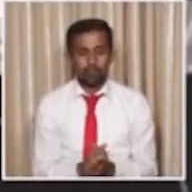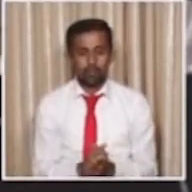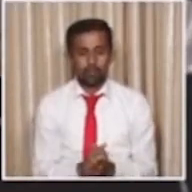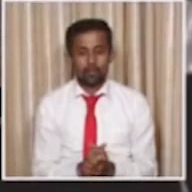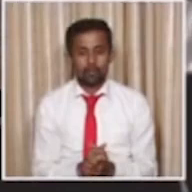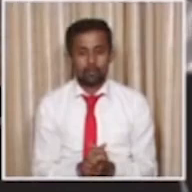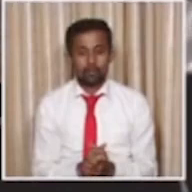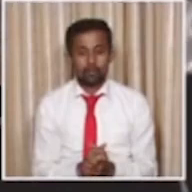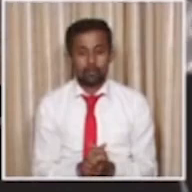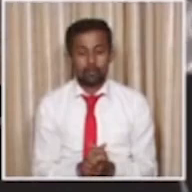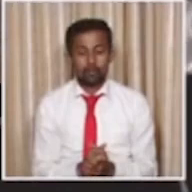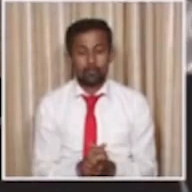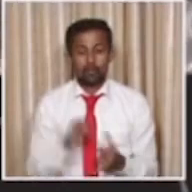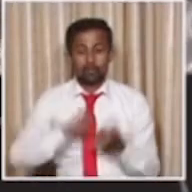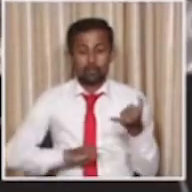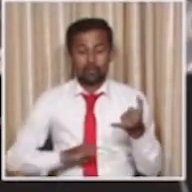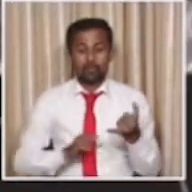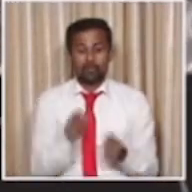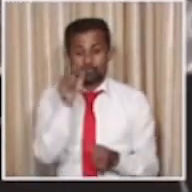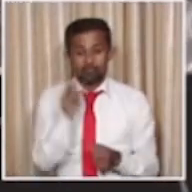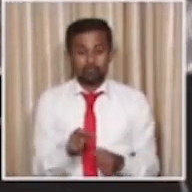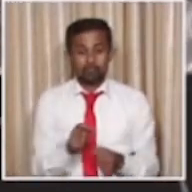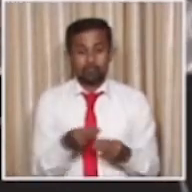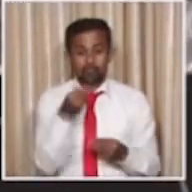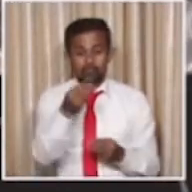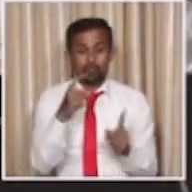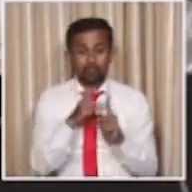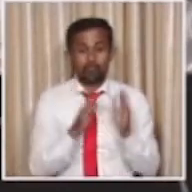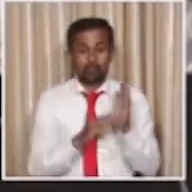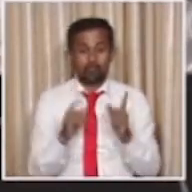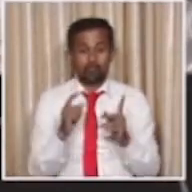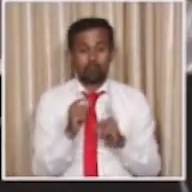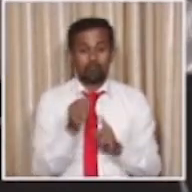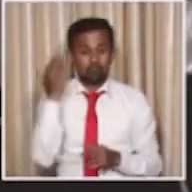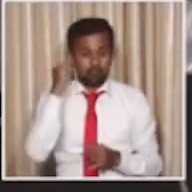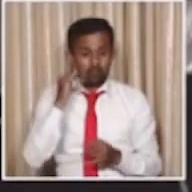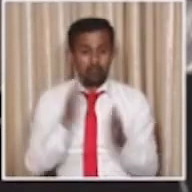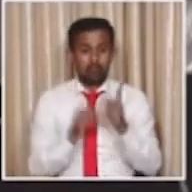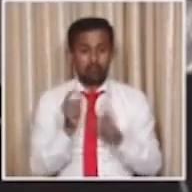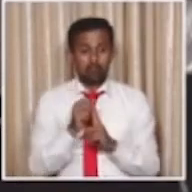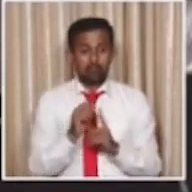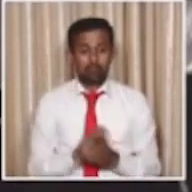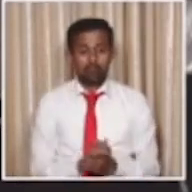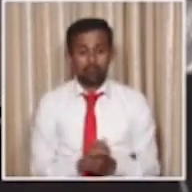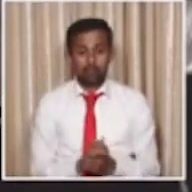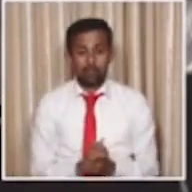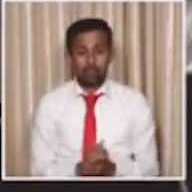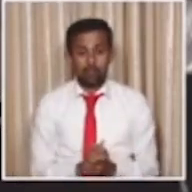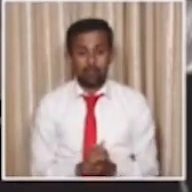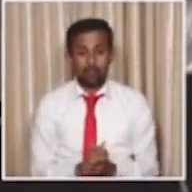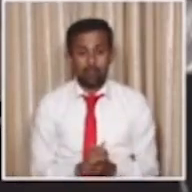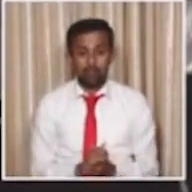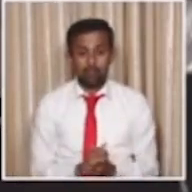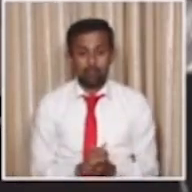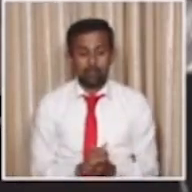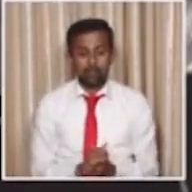was the current prime minister, Honorable Dinesh Gunawardana. ලේකම්වරයා වයිස් වරදක් කරලා තියෙනවද කියලා අහගන්න ඕන නම් ගිය මන්ත්‍රී අමතිවරයාගෙන් අහන්න,